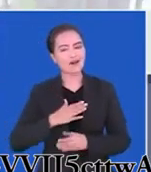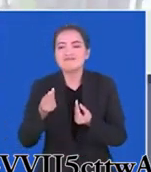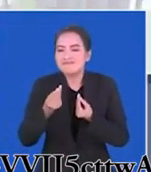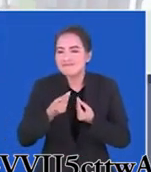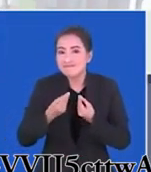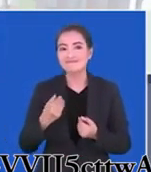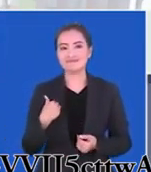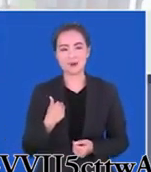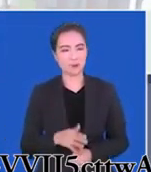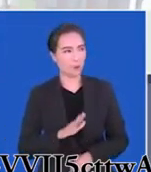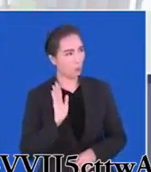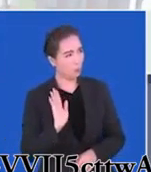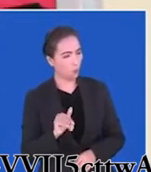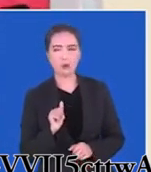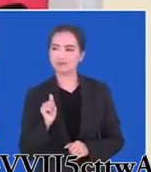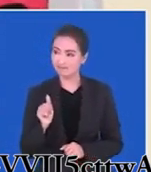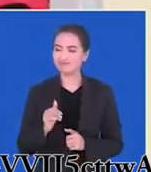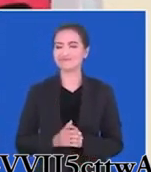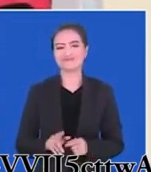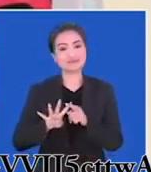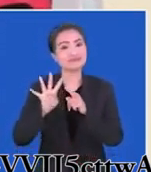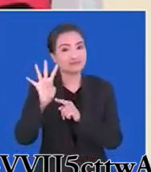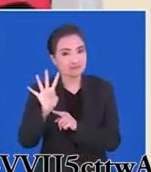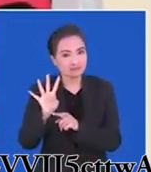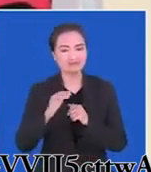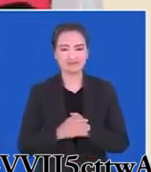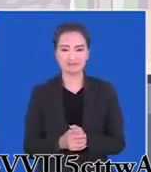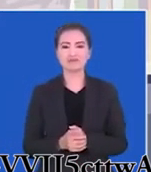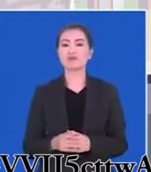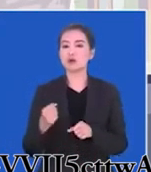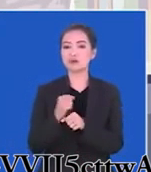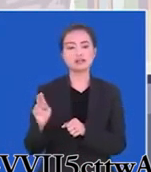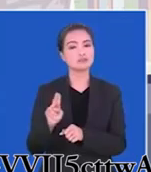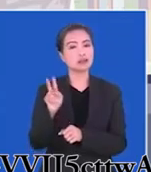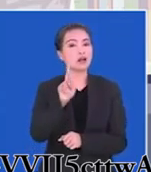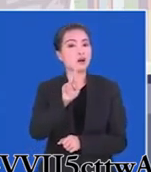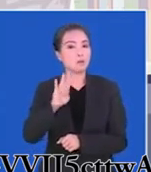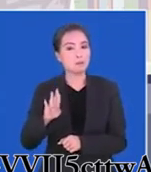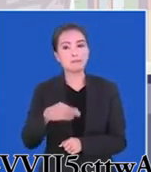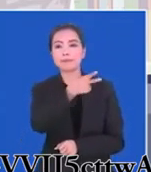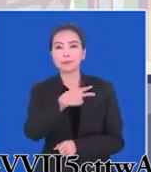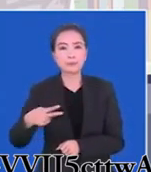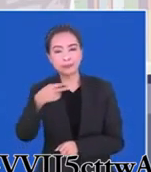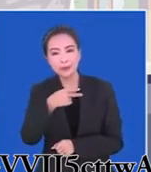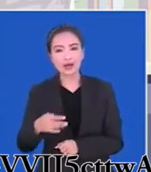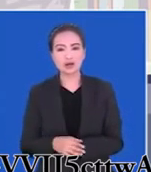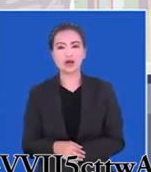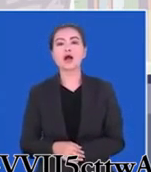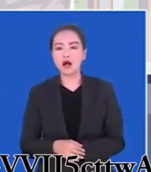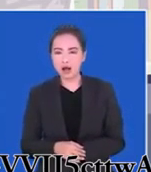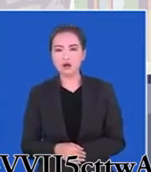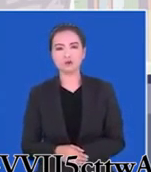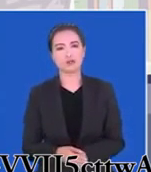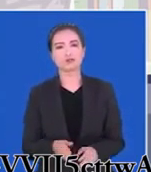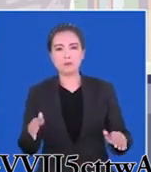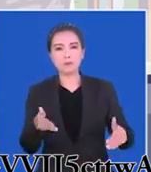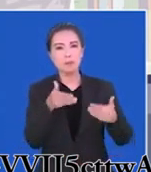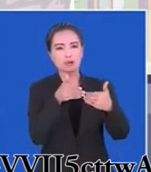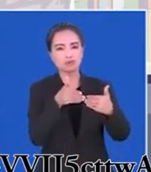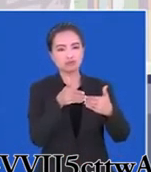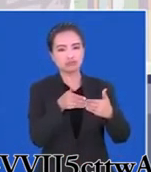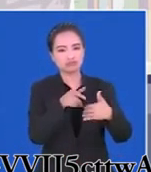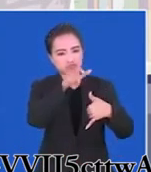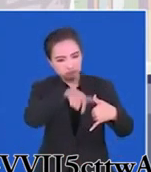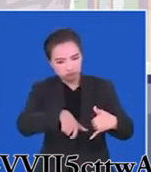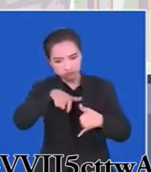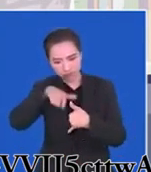อ้ข้อนี้เป๊ะเวอร์เลยค่ะ ข้อที่4ครับเราหัดใช้ระบบข้อความแบบส่งหากันเป็นส่วนตัวเพื่อจะ